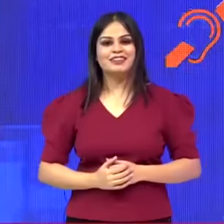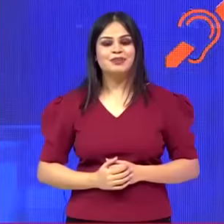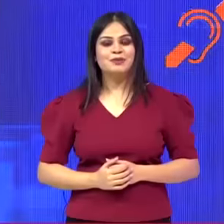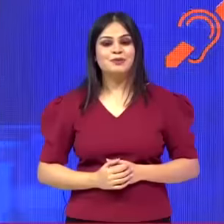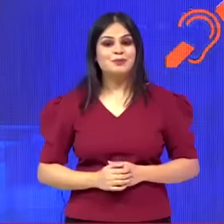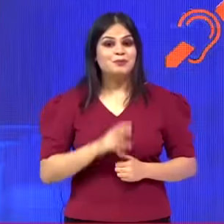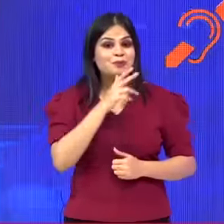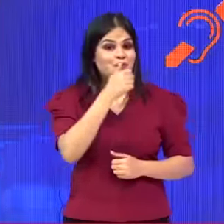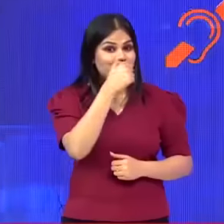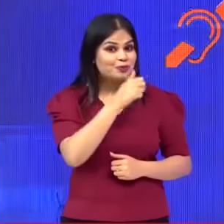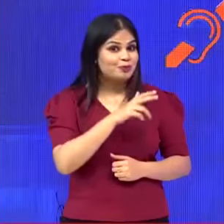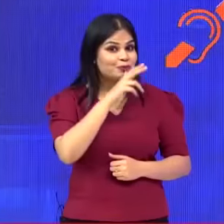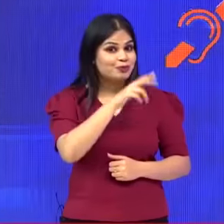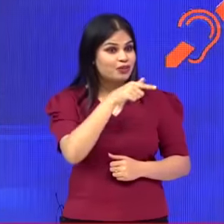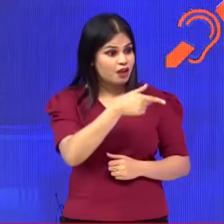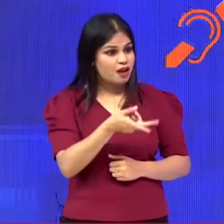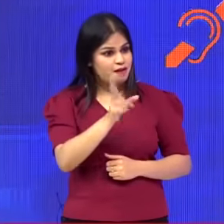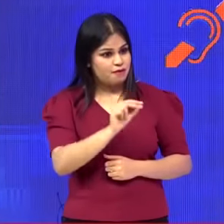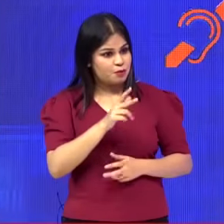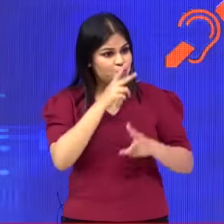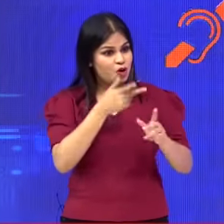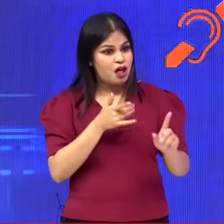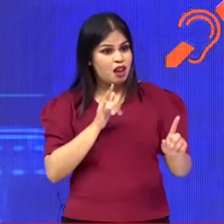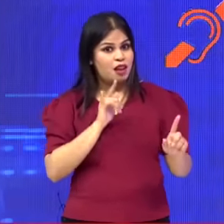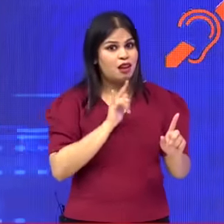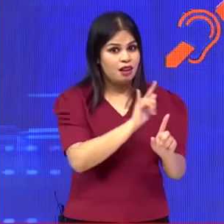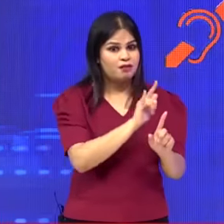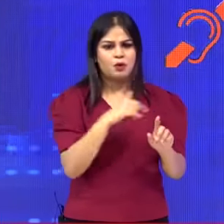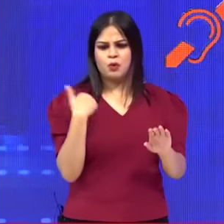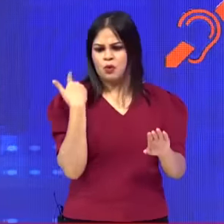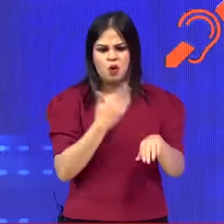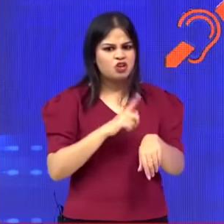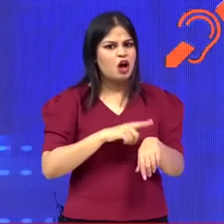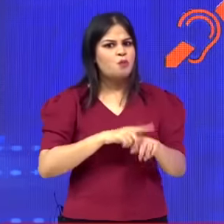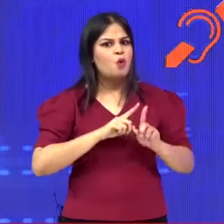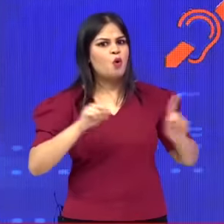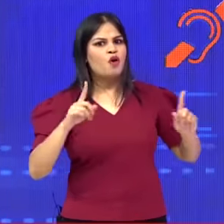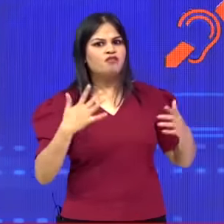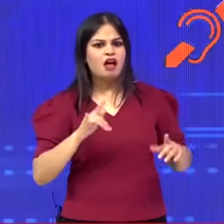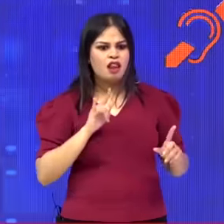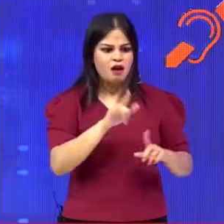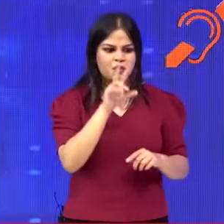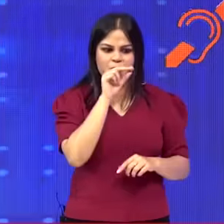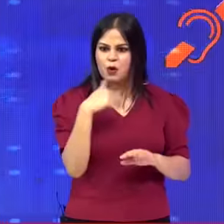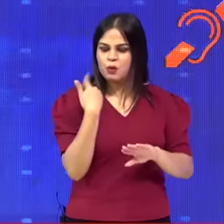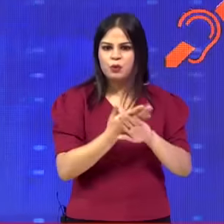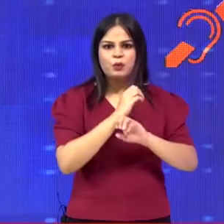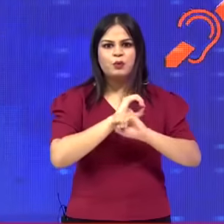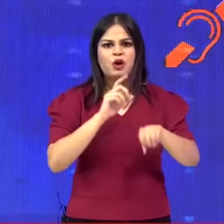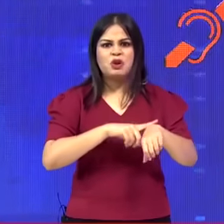और ये वापस से बोलूँ I love you, क्योंकि बहुत अरसा हो गया मुझे I love you बोले.